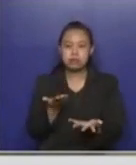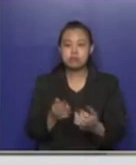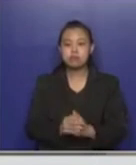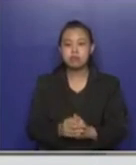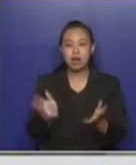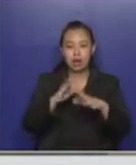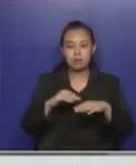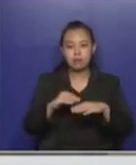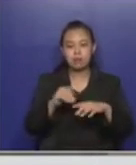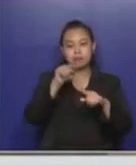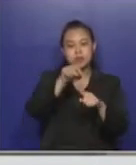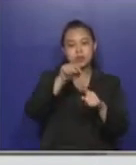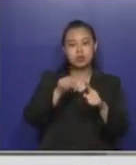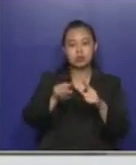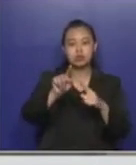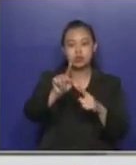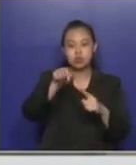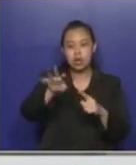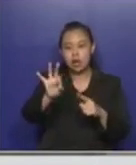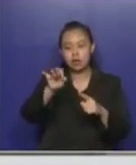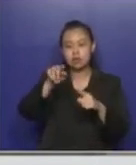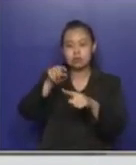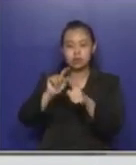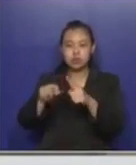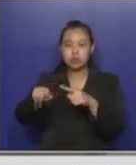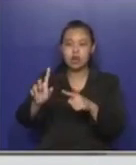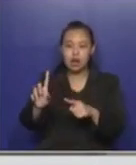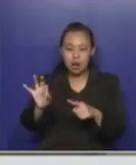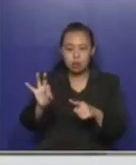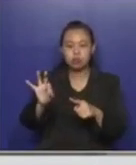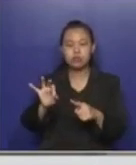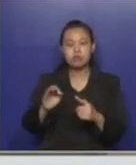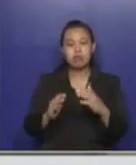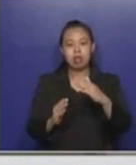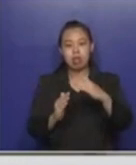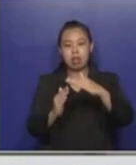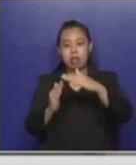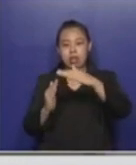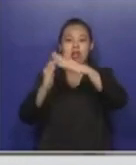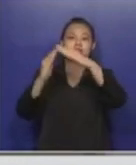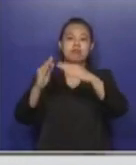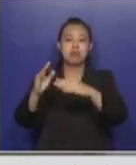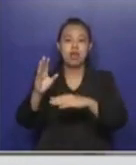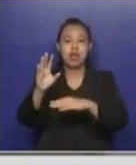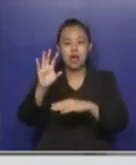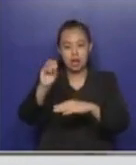โตปีละ 1.9% เหมือนเดิมนะคะเราจะบรรลุเป้า 50% ที่ปี